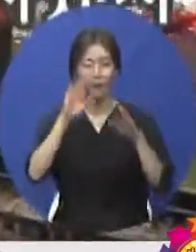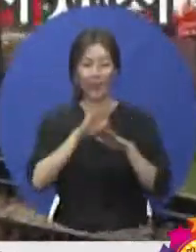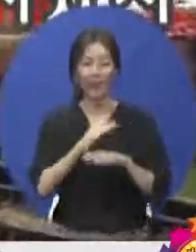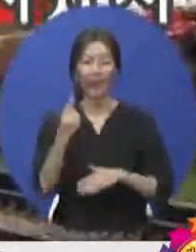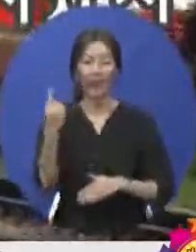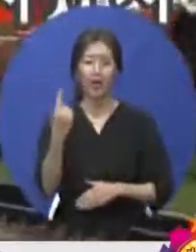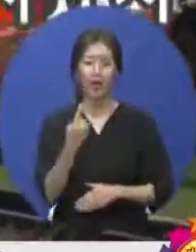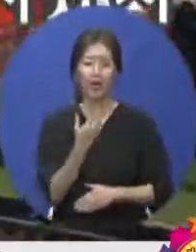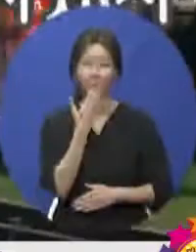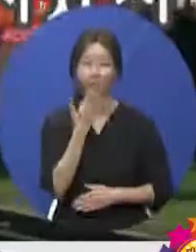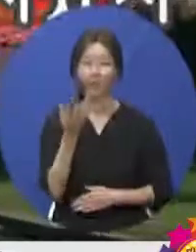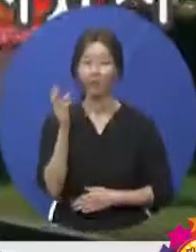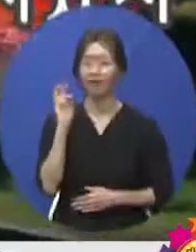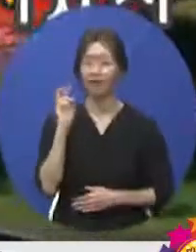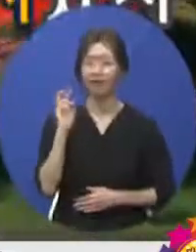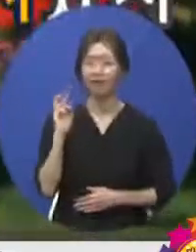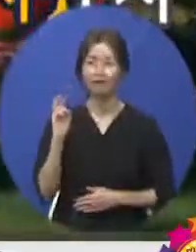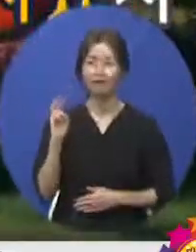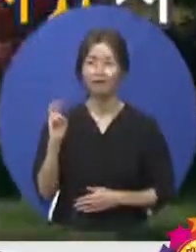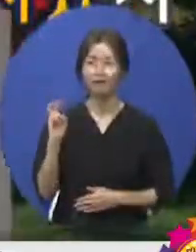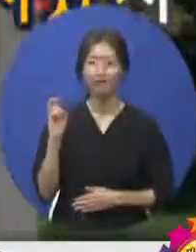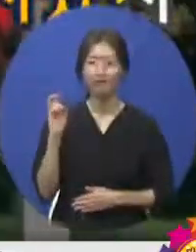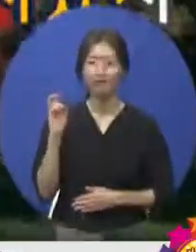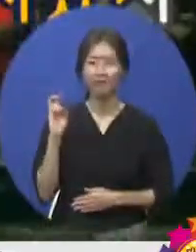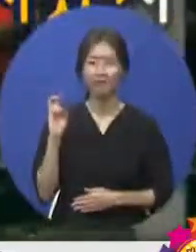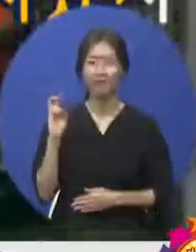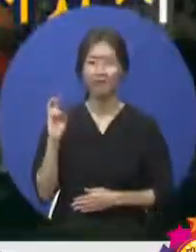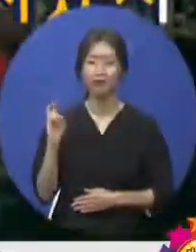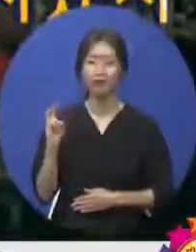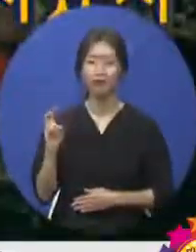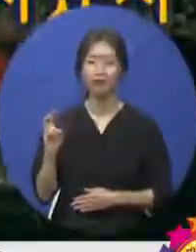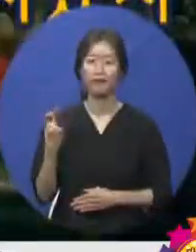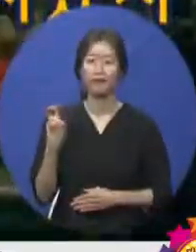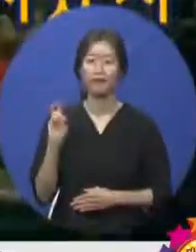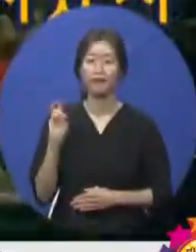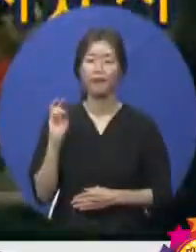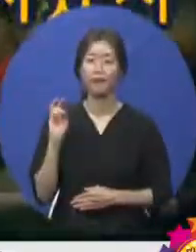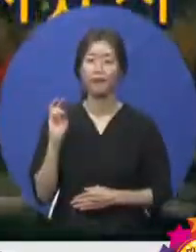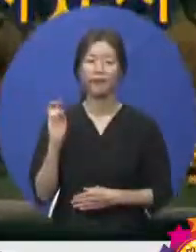오늘 밤엔 오시겠지